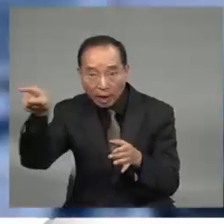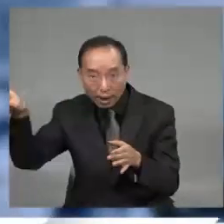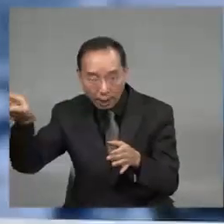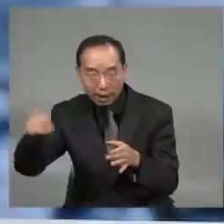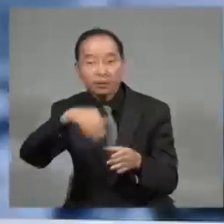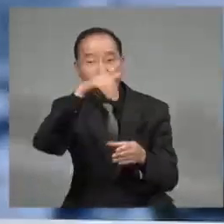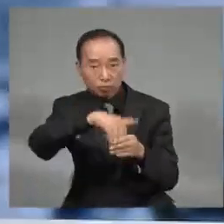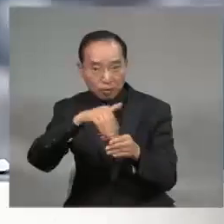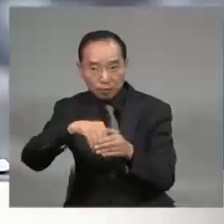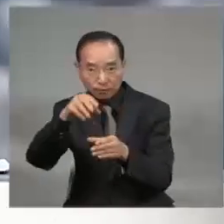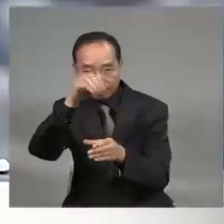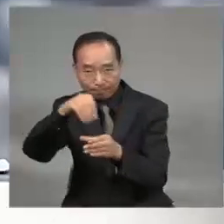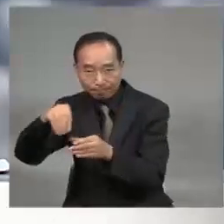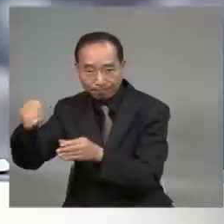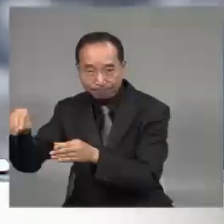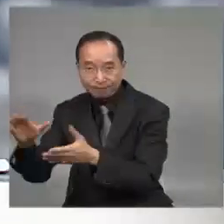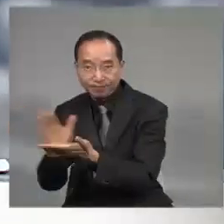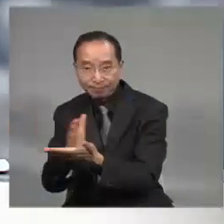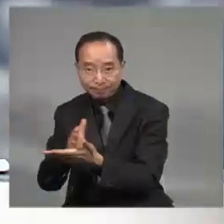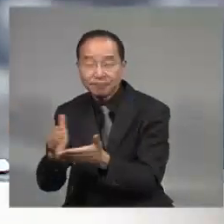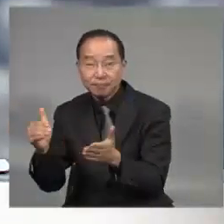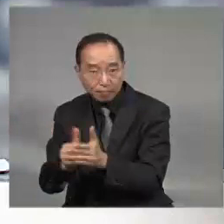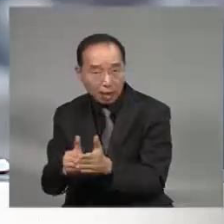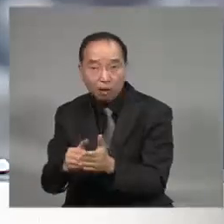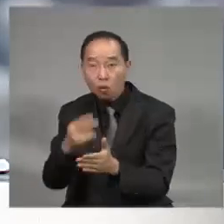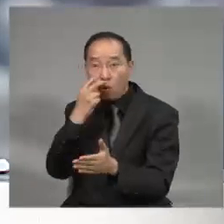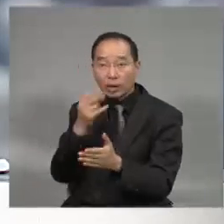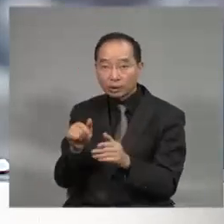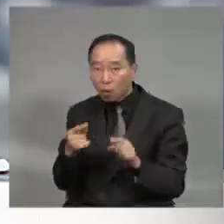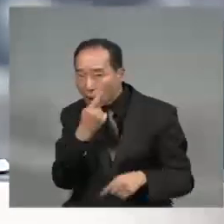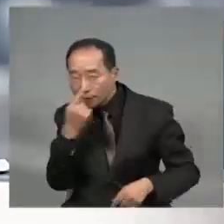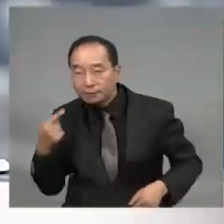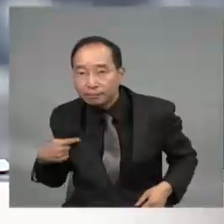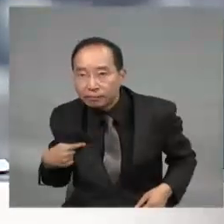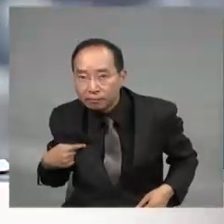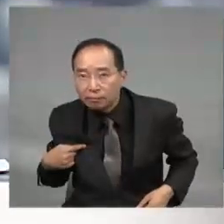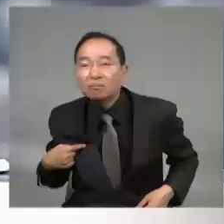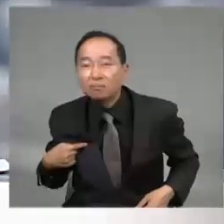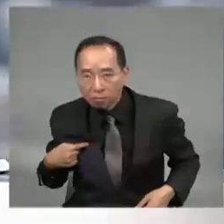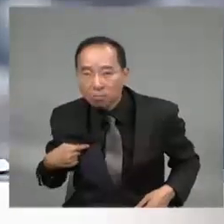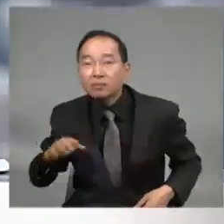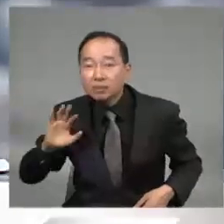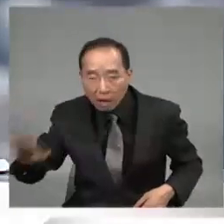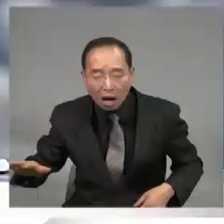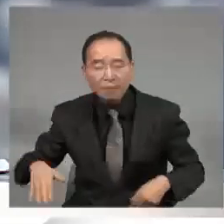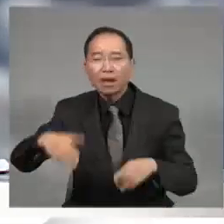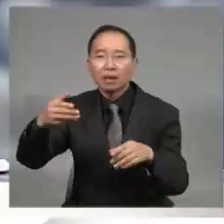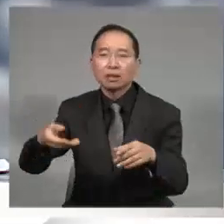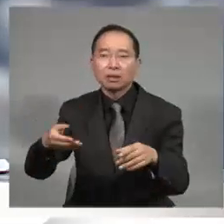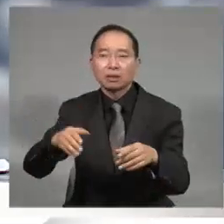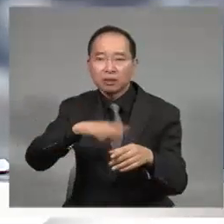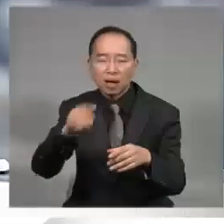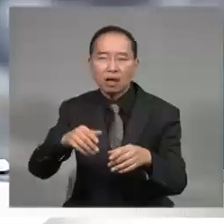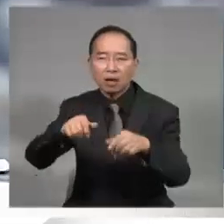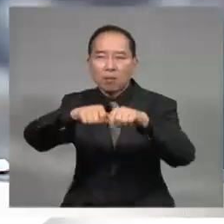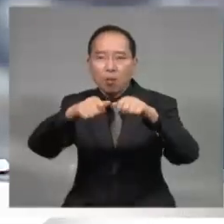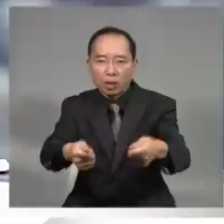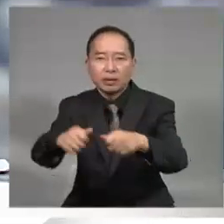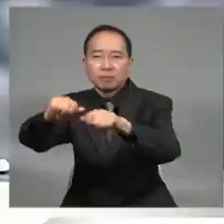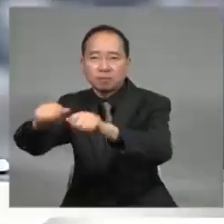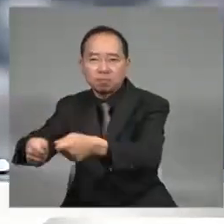하게 되죠. 네. 결국에는 이제 우체국을 거쳐서 해당 또 시군구의 선관위로 다 모이게 되는 거군요. 네, 그리고